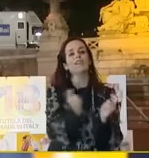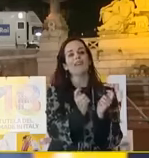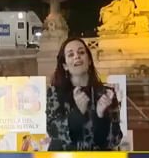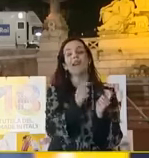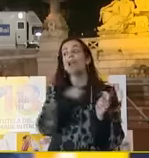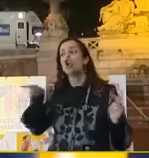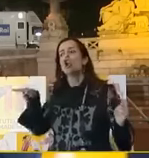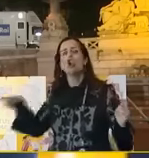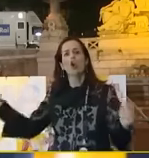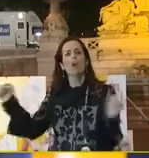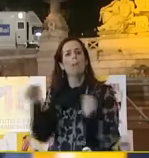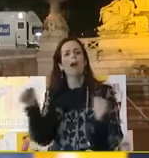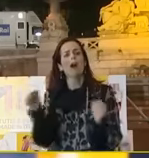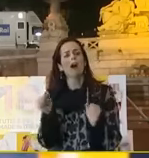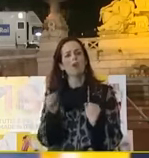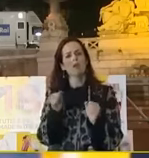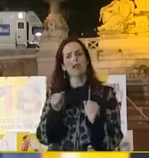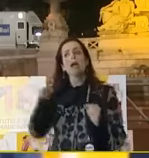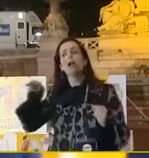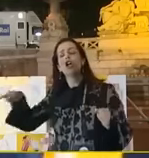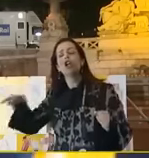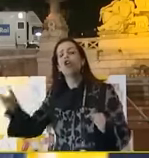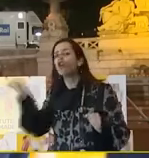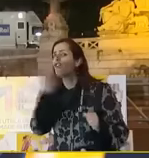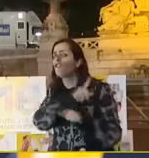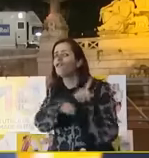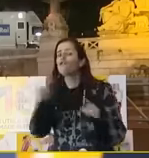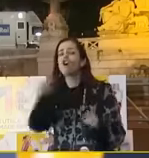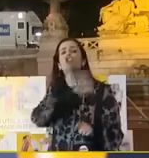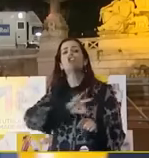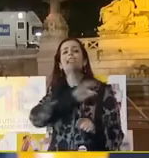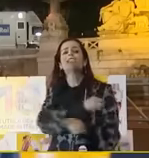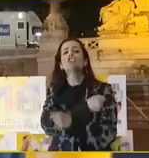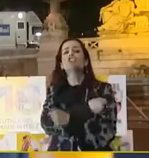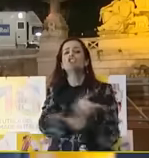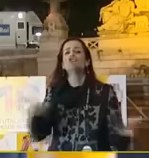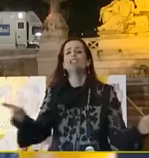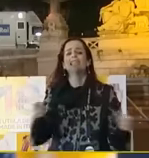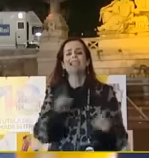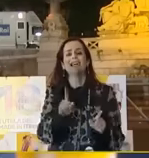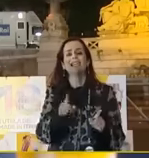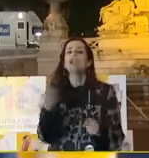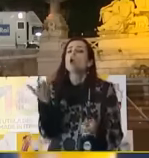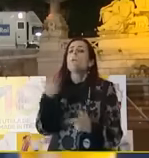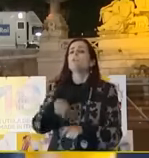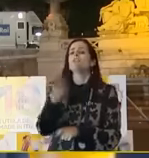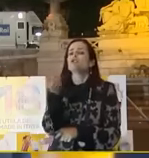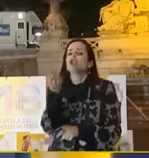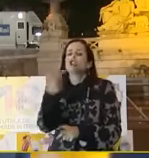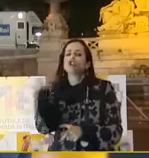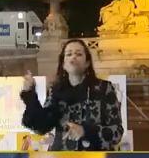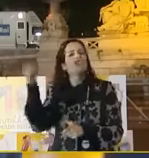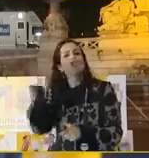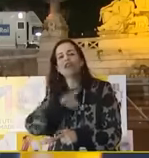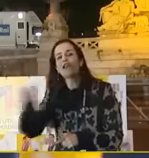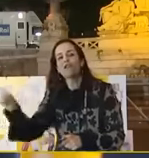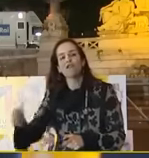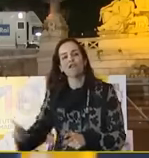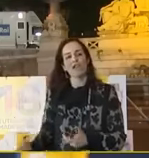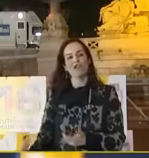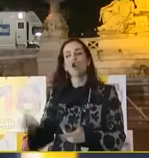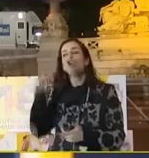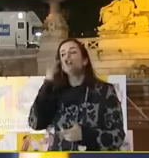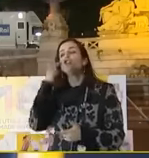paura ed è per quello che non vogliono il reddito di cittadinanza, mica perché non ci stanno i soldi, ne ho visto miliardi di euro in questi anni buttati a